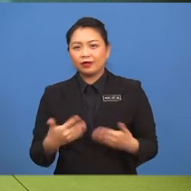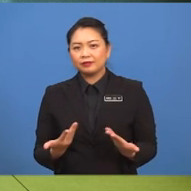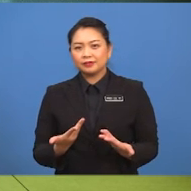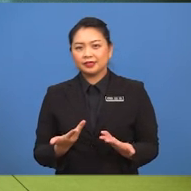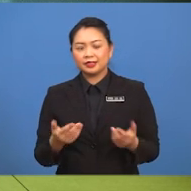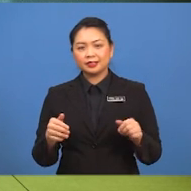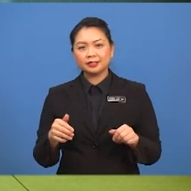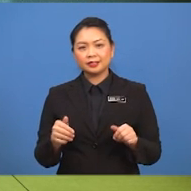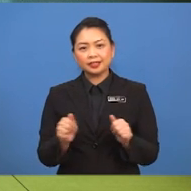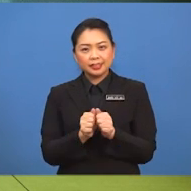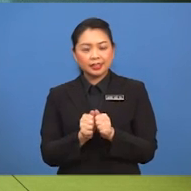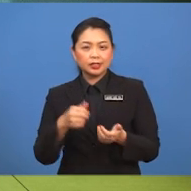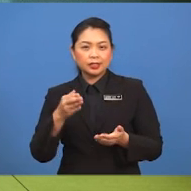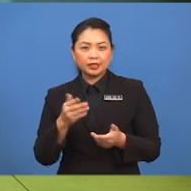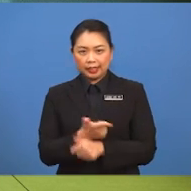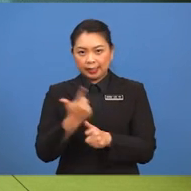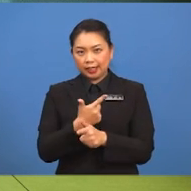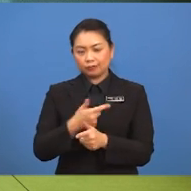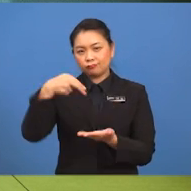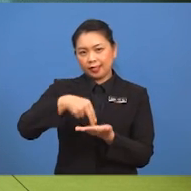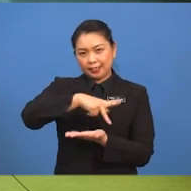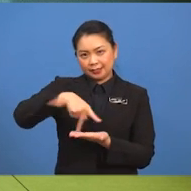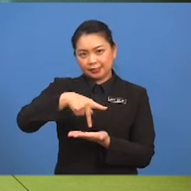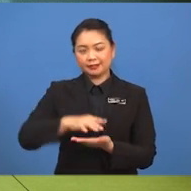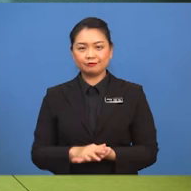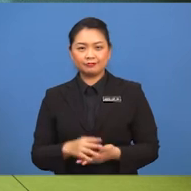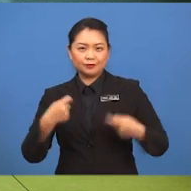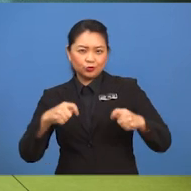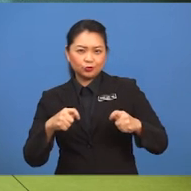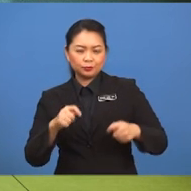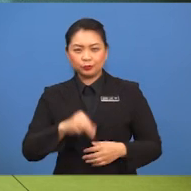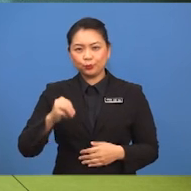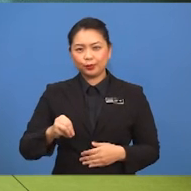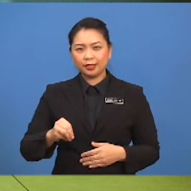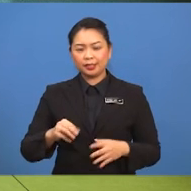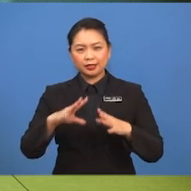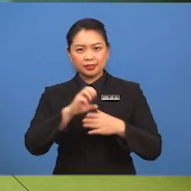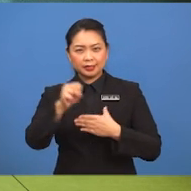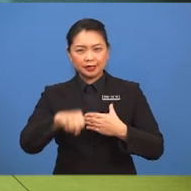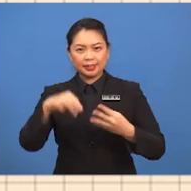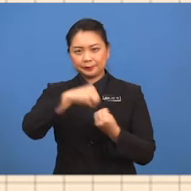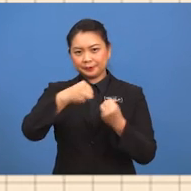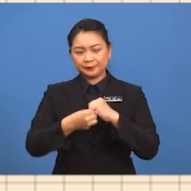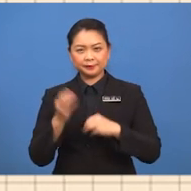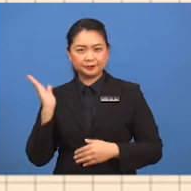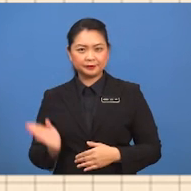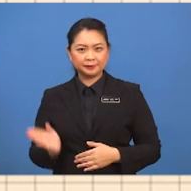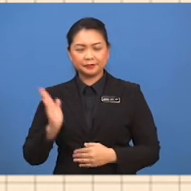kita teruskan dengan latihan pengukuhan? Cuba murid-murid selesaikan soalan